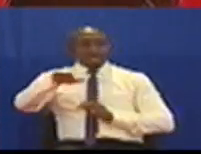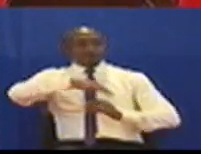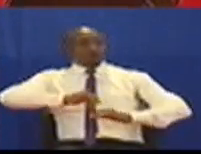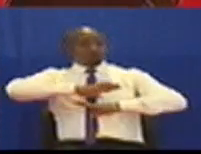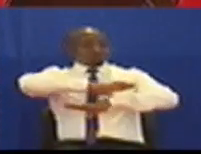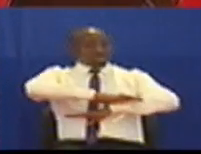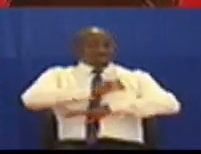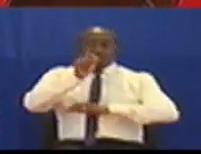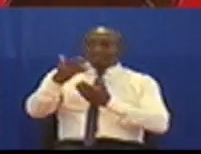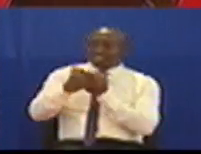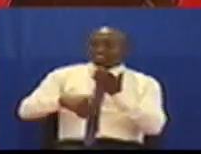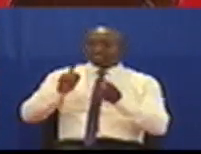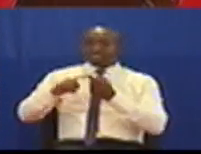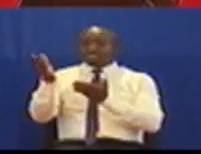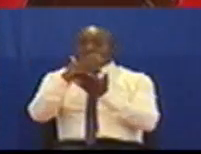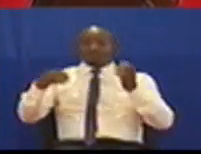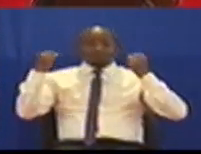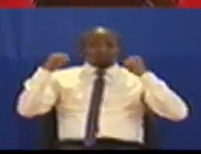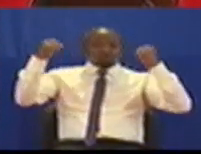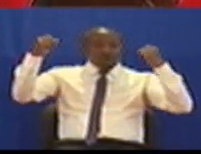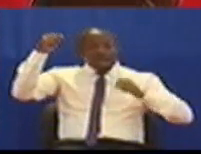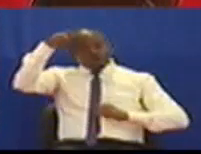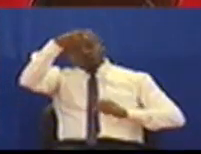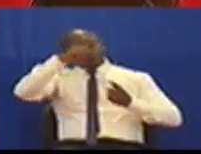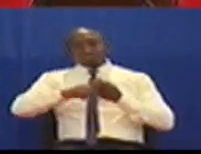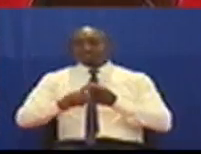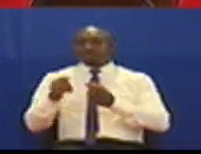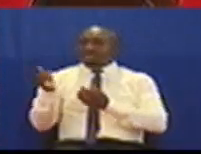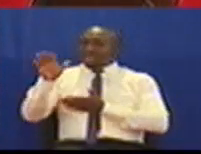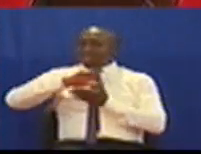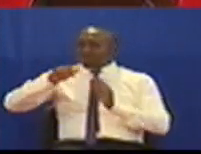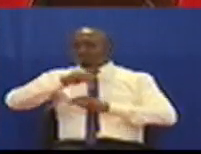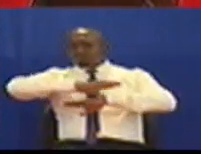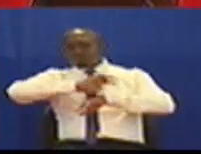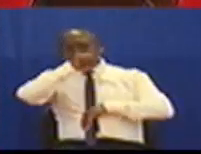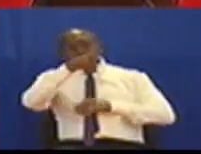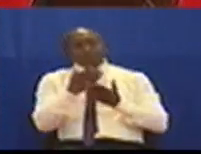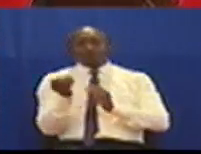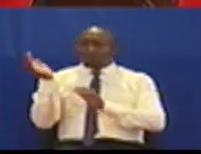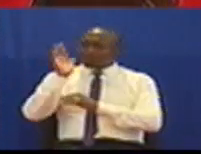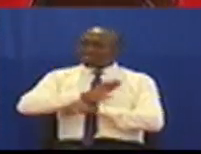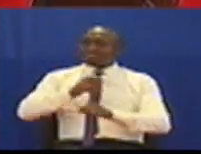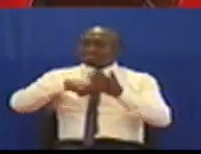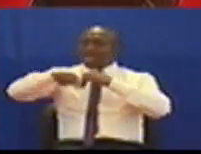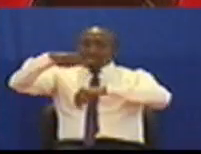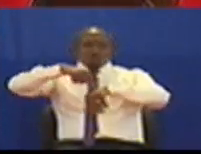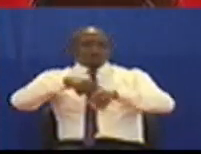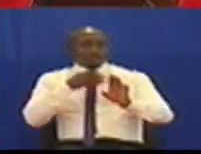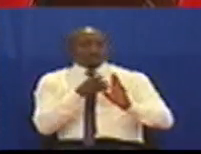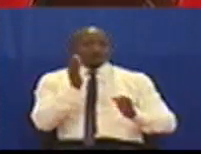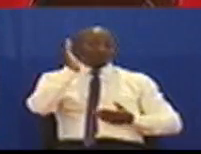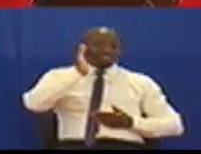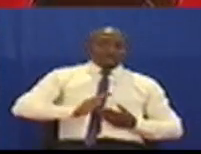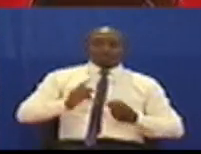pale Mashujaa, tunajenga pale Hyde Park, eneo la kupumzika lile pale Mashujaa, tunaomba paisha pakamilike kwa wakati ili vijana wetu